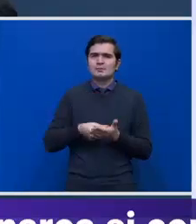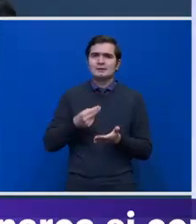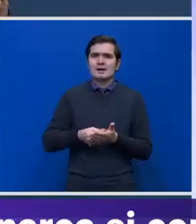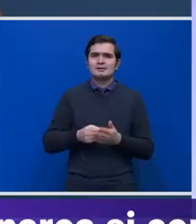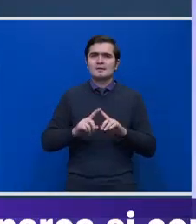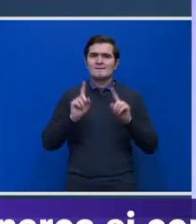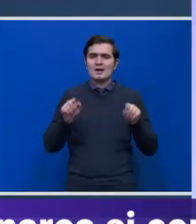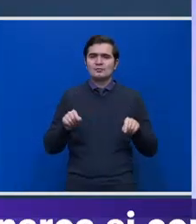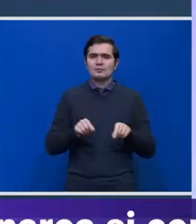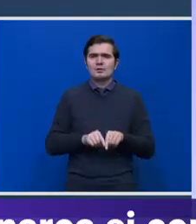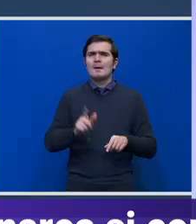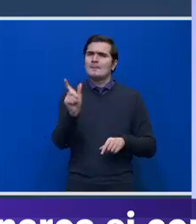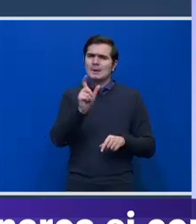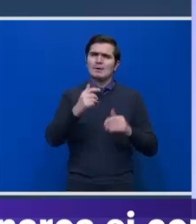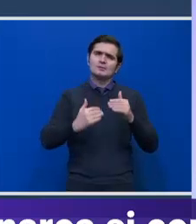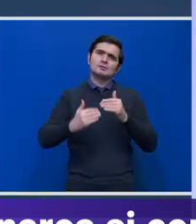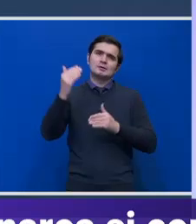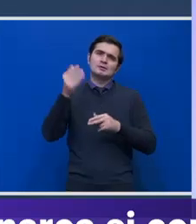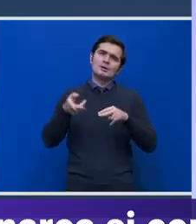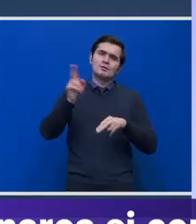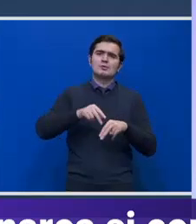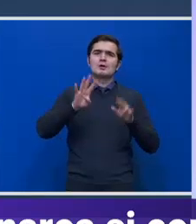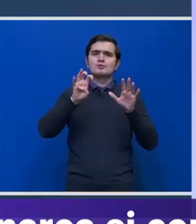facturile sau și perioada se va extinde cu încă 90 de zile